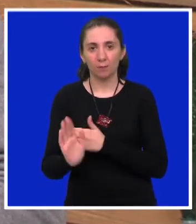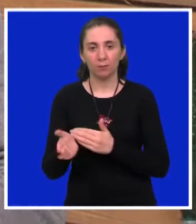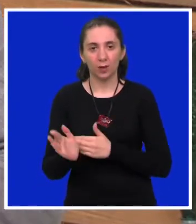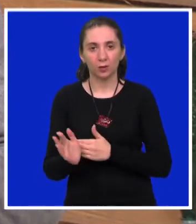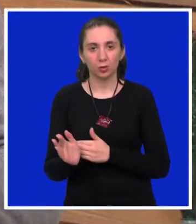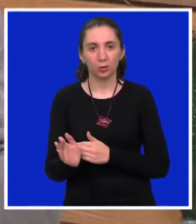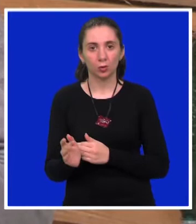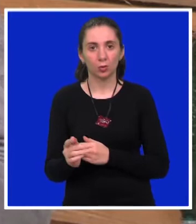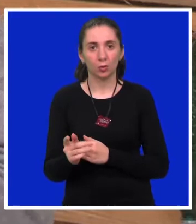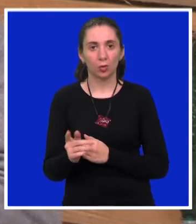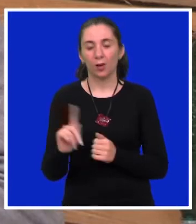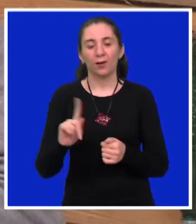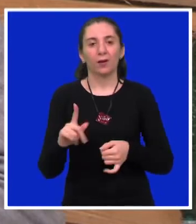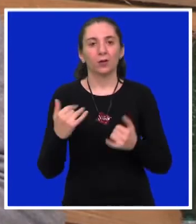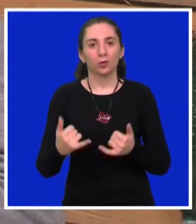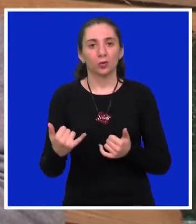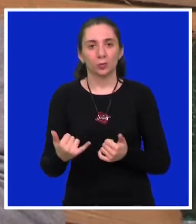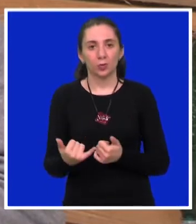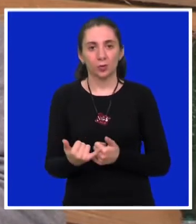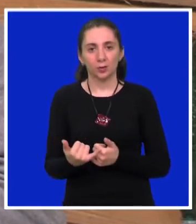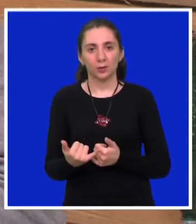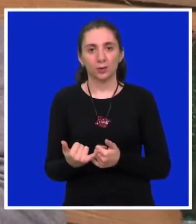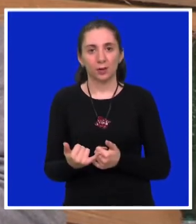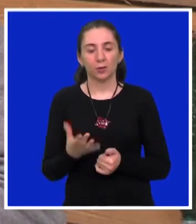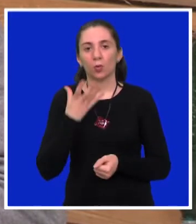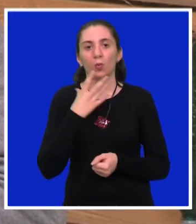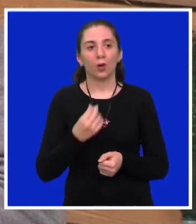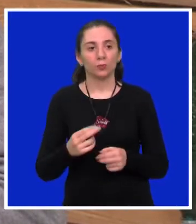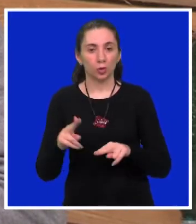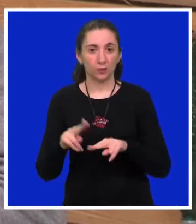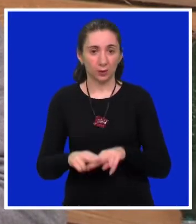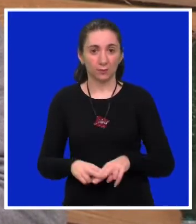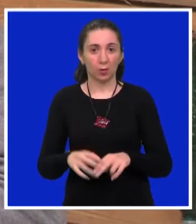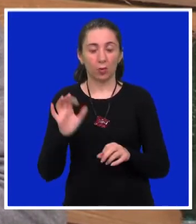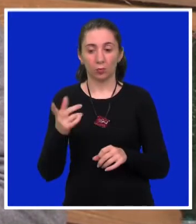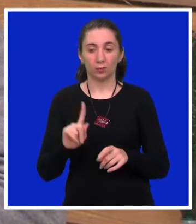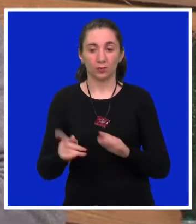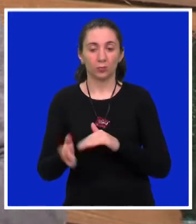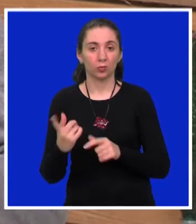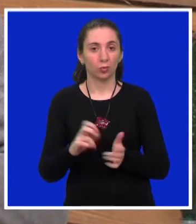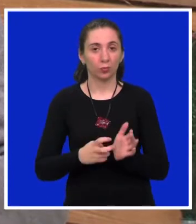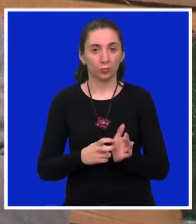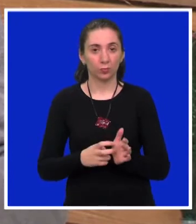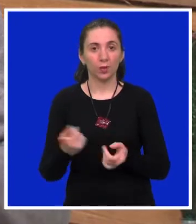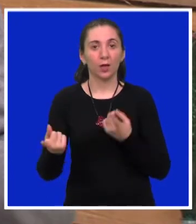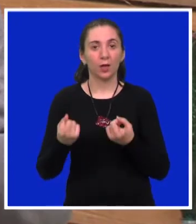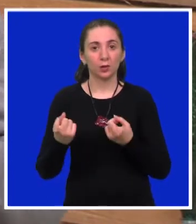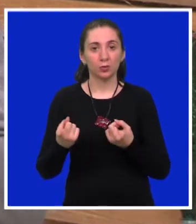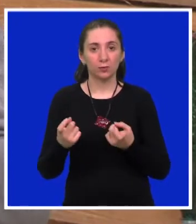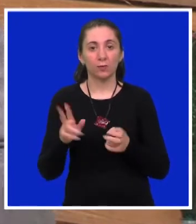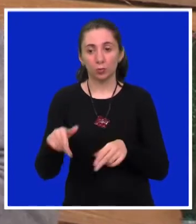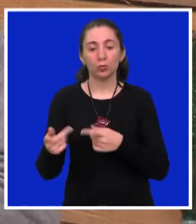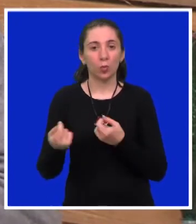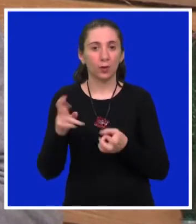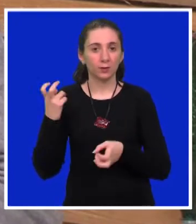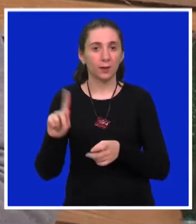ne treba bježati ni od, ajde, nećemo se sad ovoga, nećemo uljepšavati stvarnost od problema. Neko bi rekao da su izazovi, možemo ih